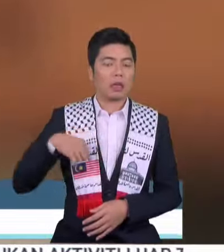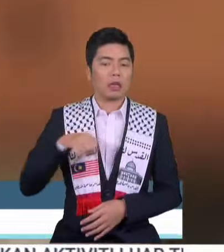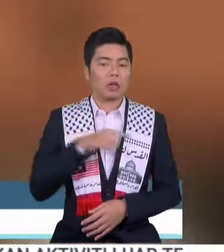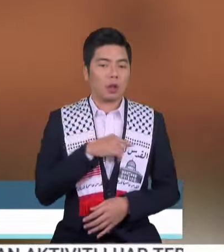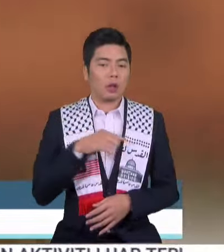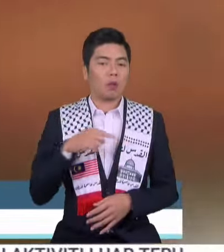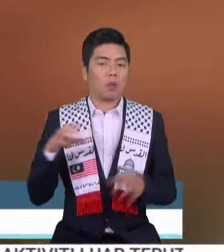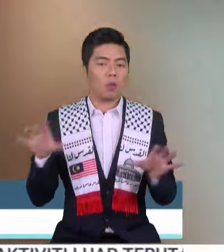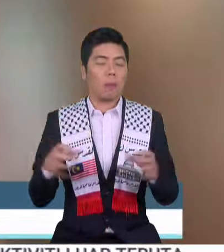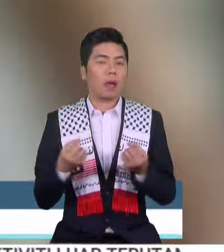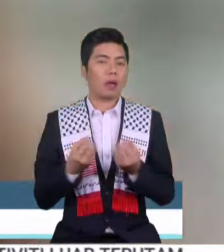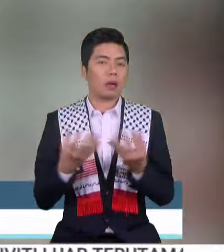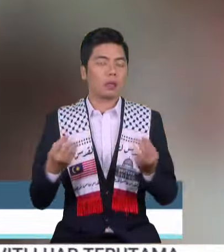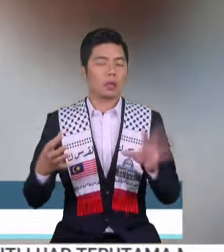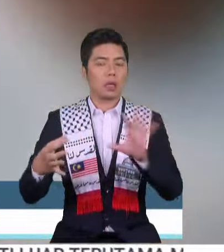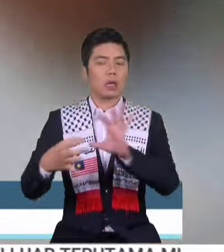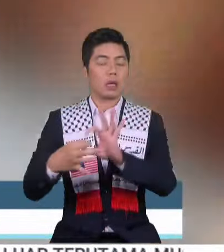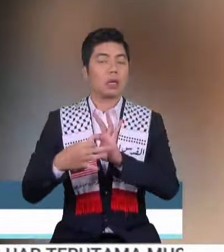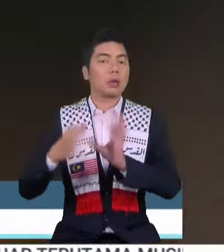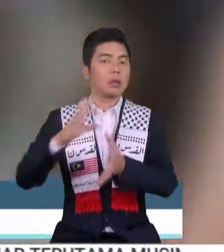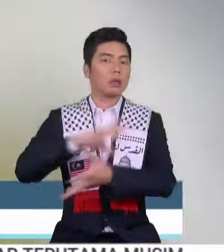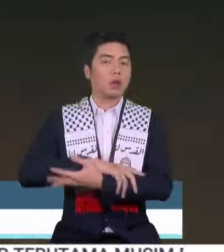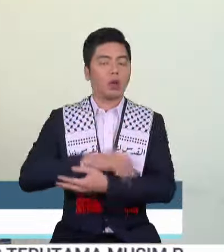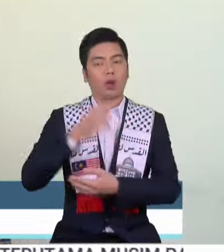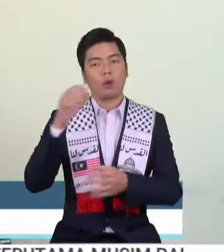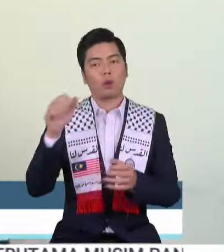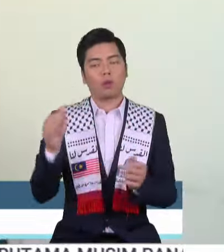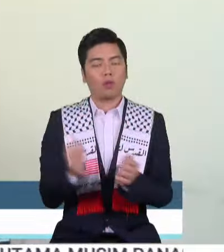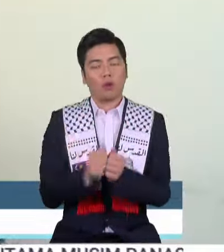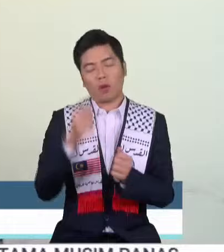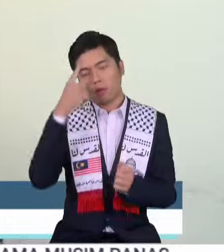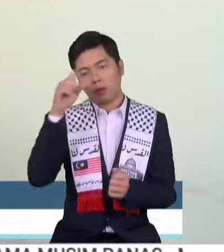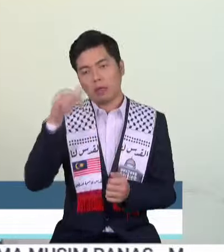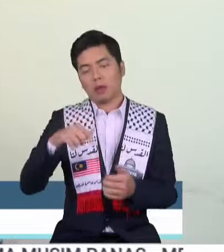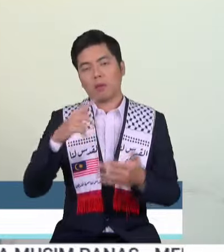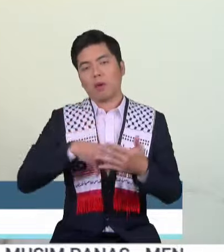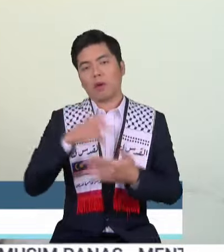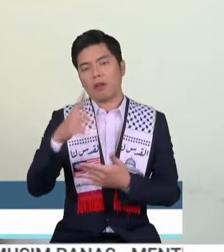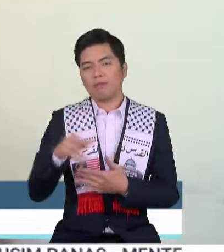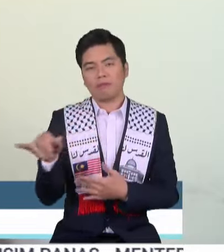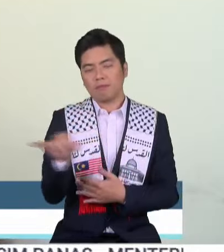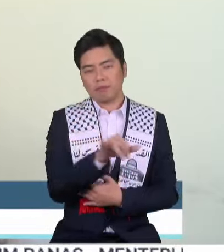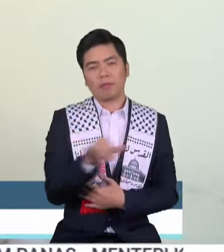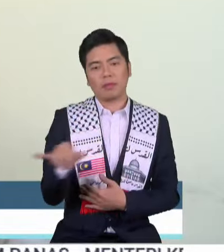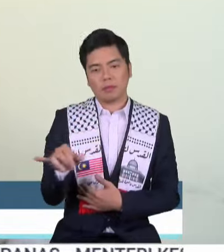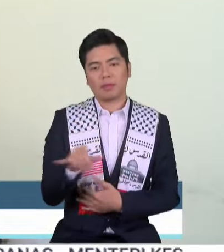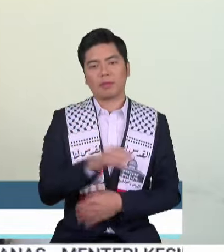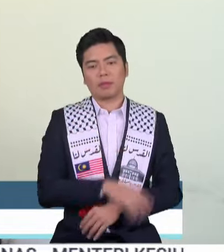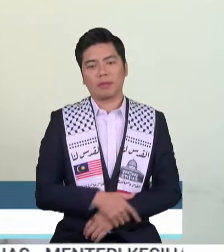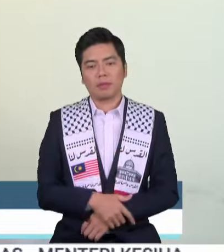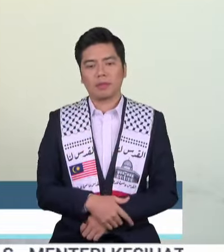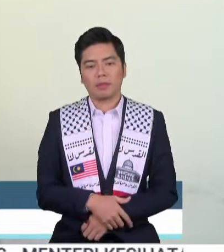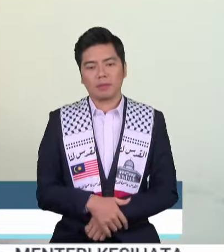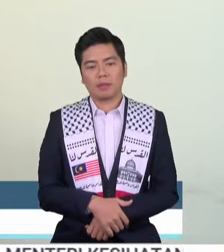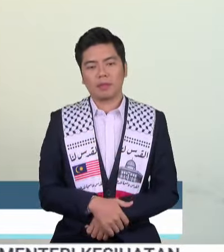lebih banyak kolaborasi dengan penganjur untuk program seumpama ini, insyaAllah, especially Spartan ini.